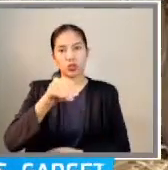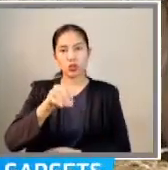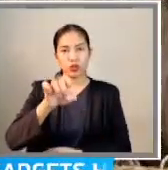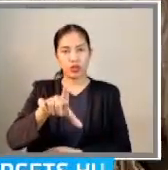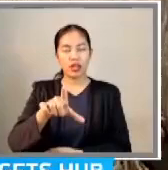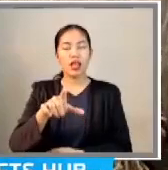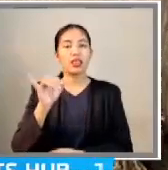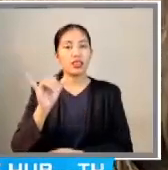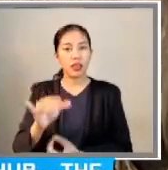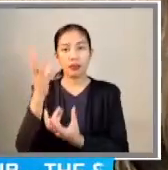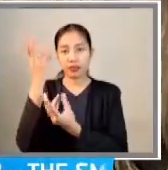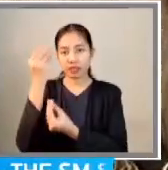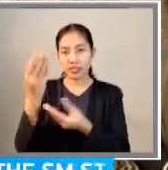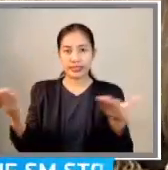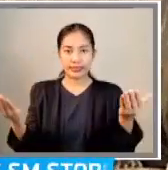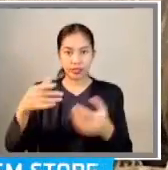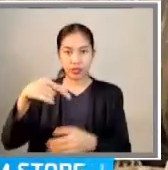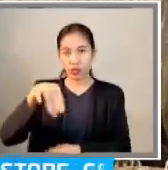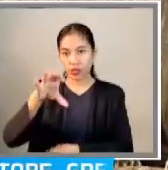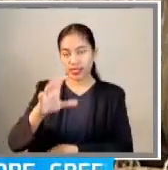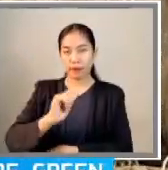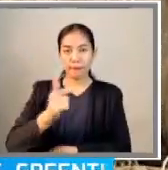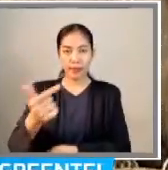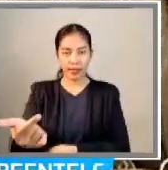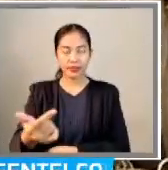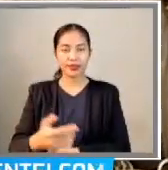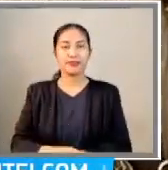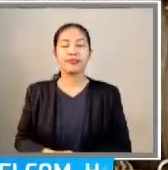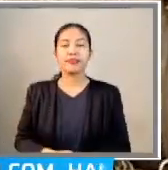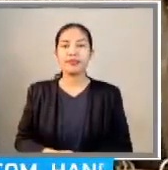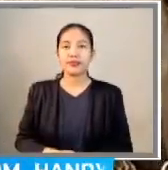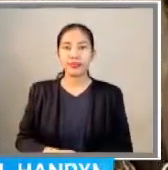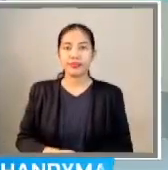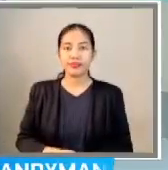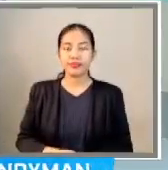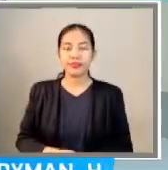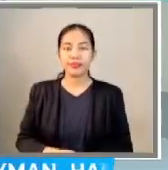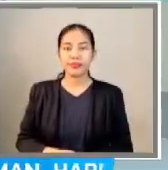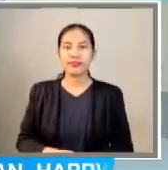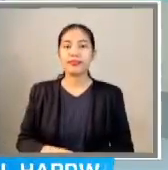Quezon City. Balik sa iyo, Con. Maraming salamat, Bernadette Reyes.